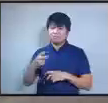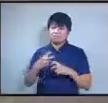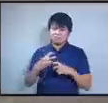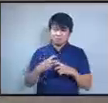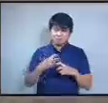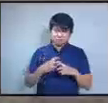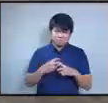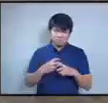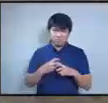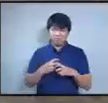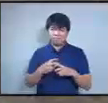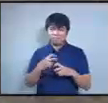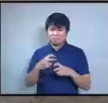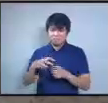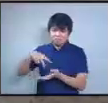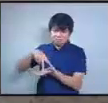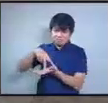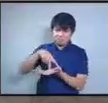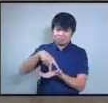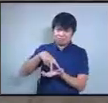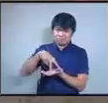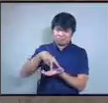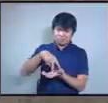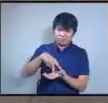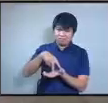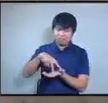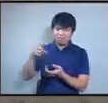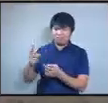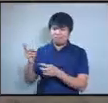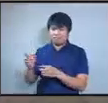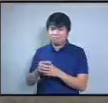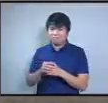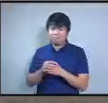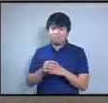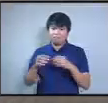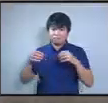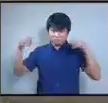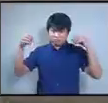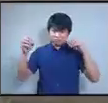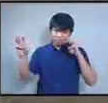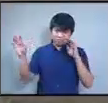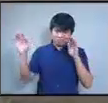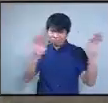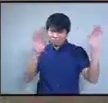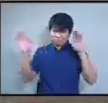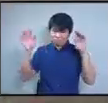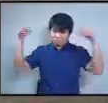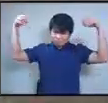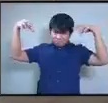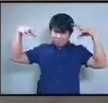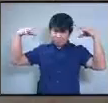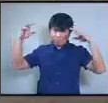halos tumayo dito sa May Baywalk ng bayan. Magdamag na malakas ang hangin at ulan, pero pagsikat